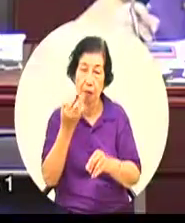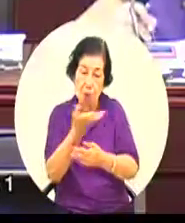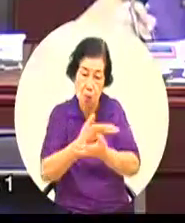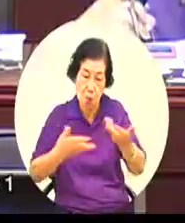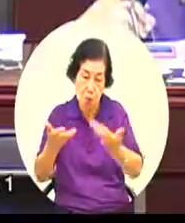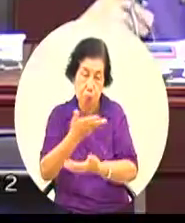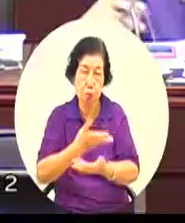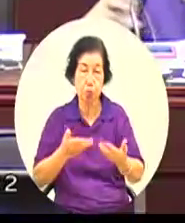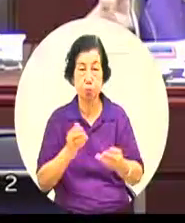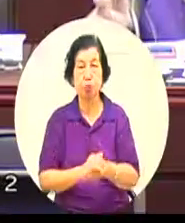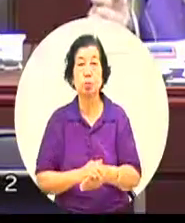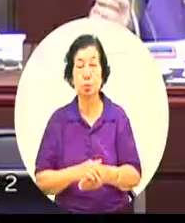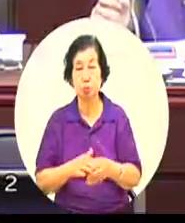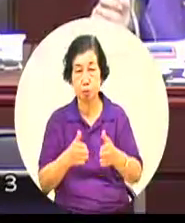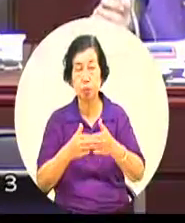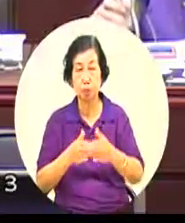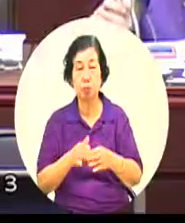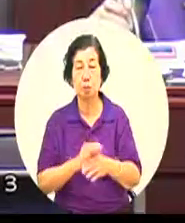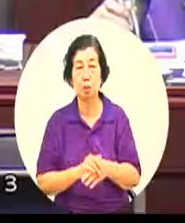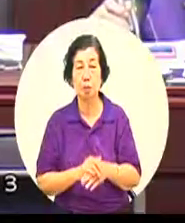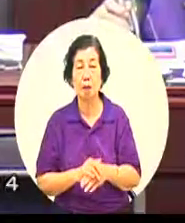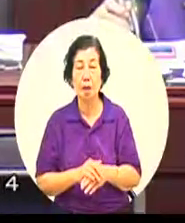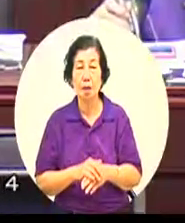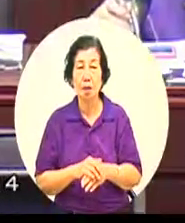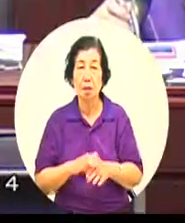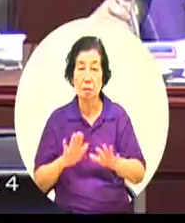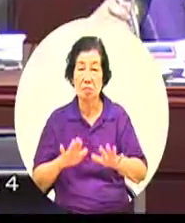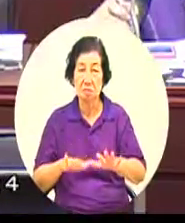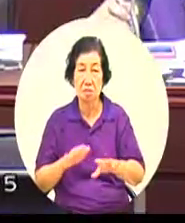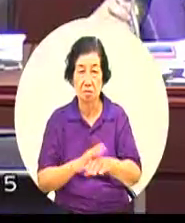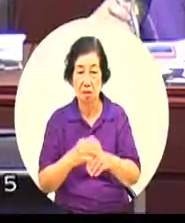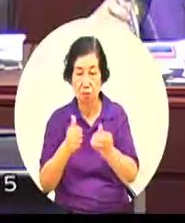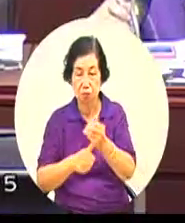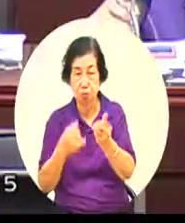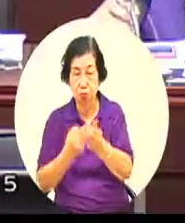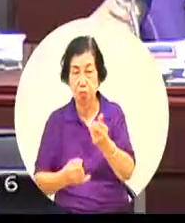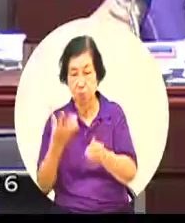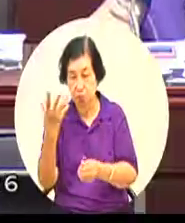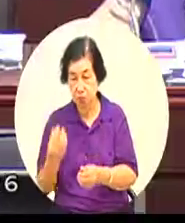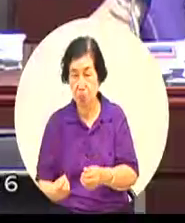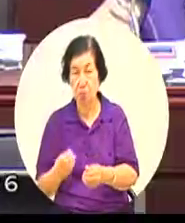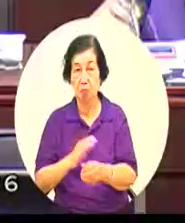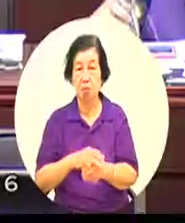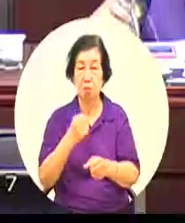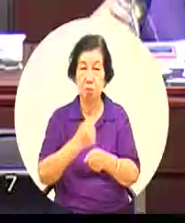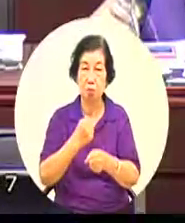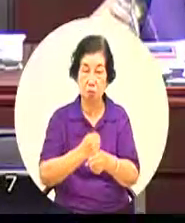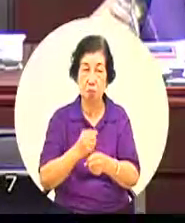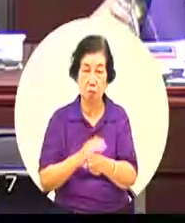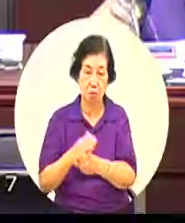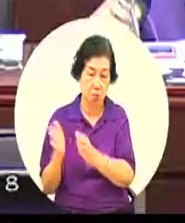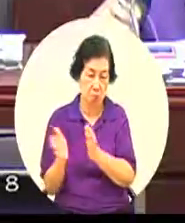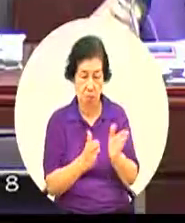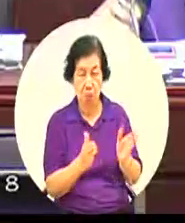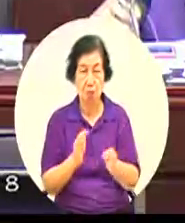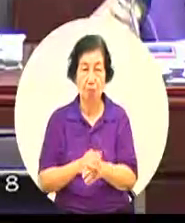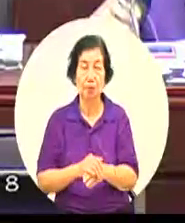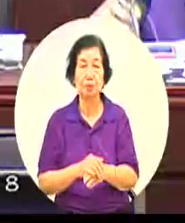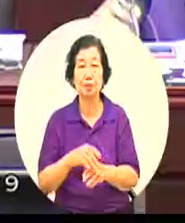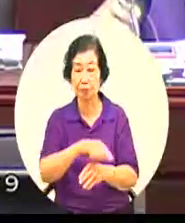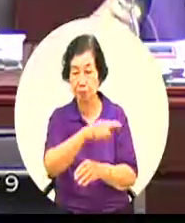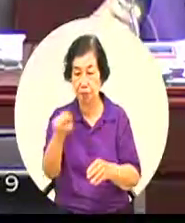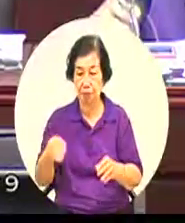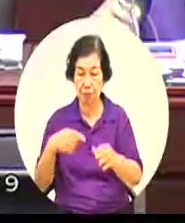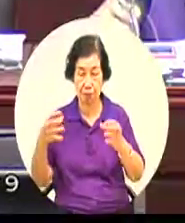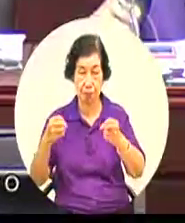们因为要回应这个少子化的冲击，这样子的沟通跟工作准备就是要开始大家来进行讨论，那